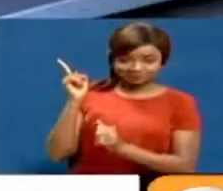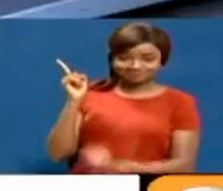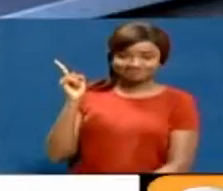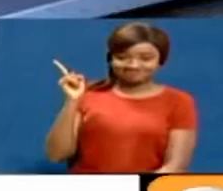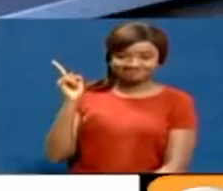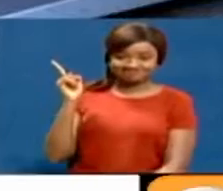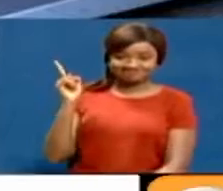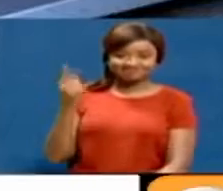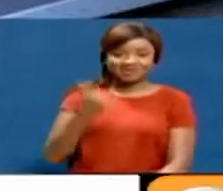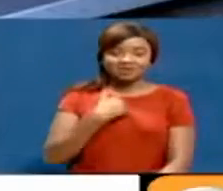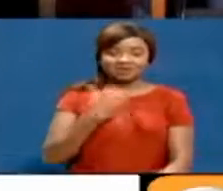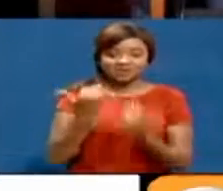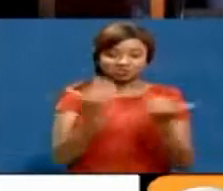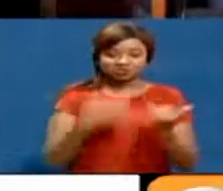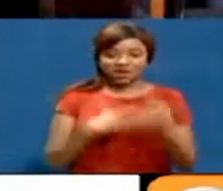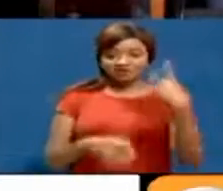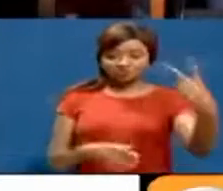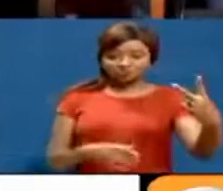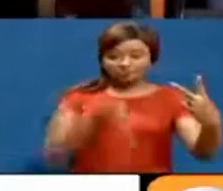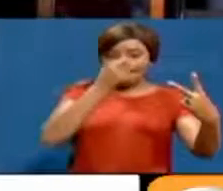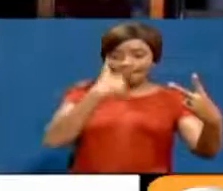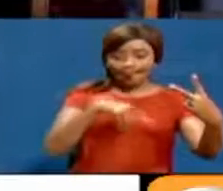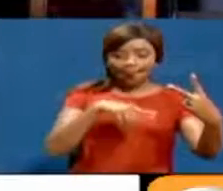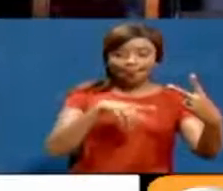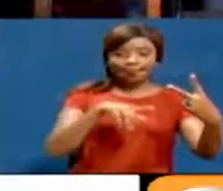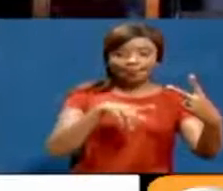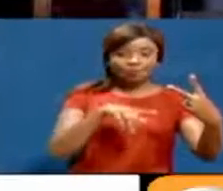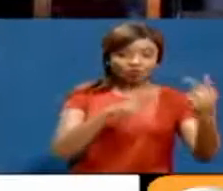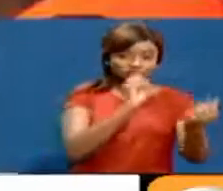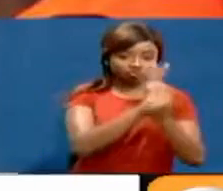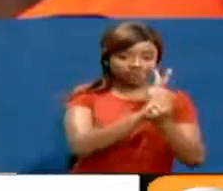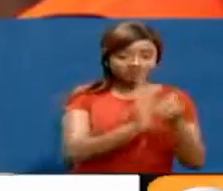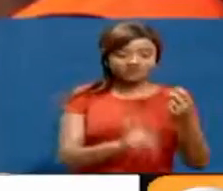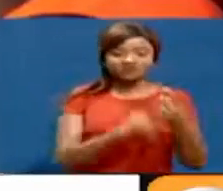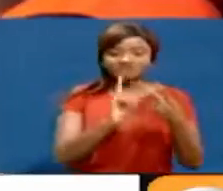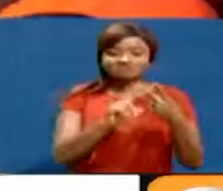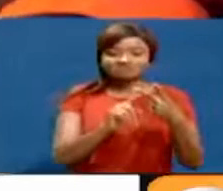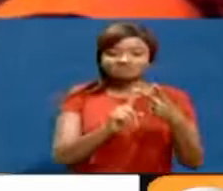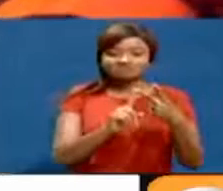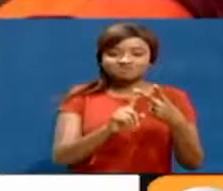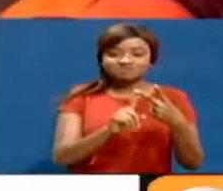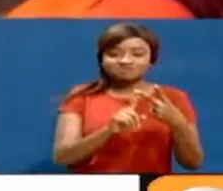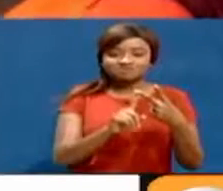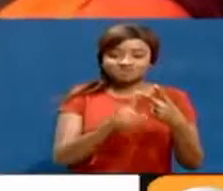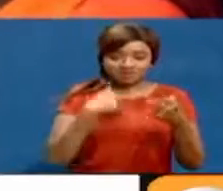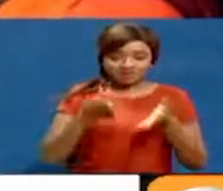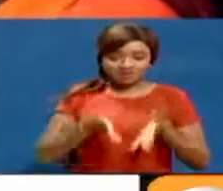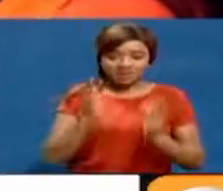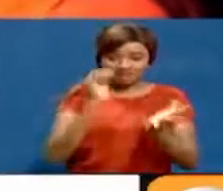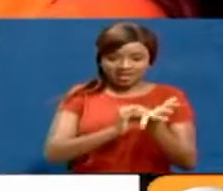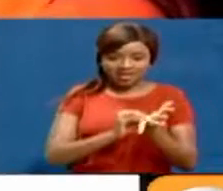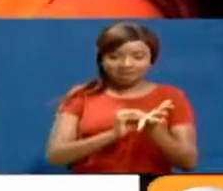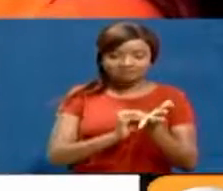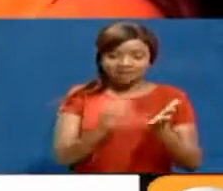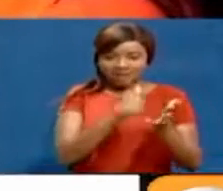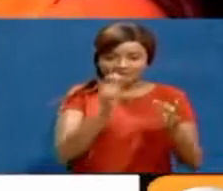wigs. Mimi ni mama ya watoto wawili, kijana ndo mkubwa ambaye yako na miaka 12. Miaka 10 baadaye nileza kujifungua mtoto,